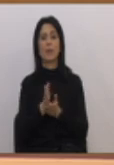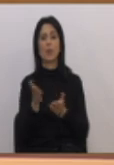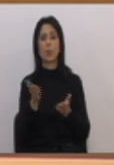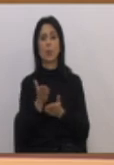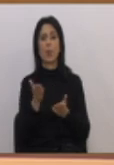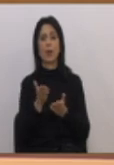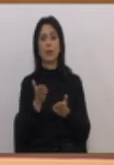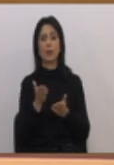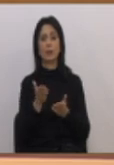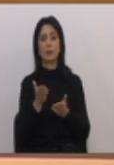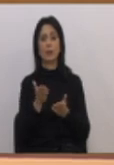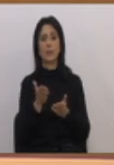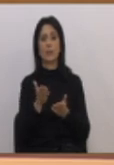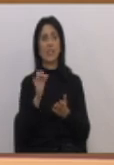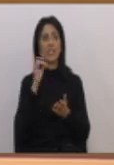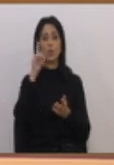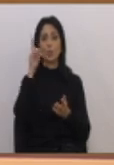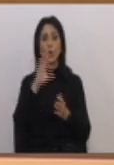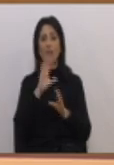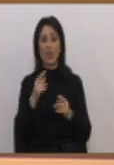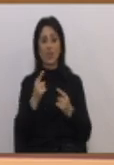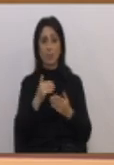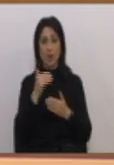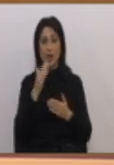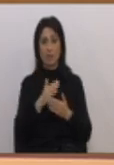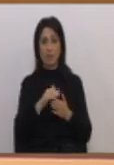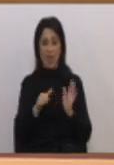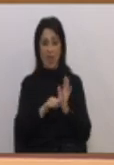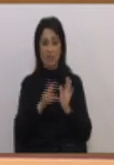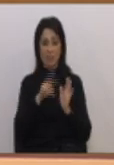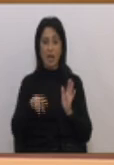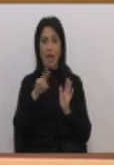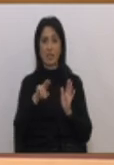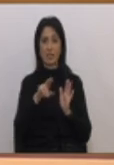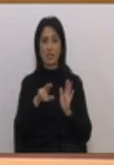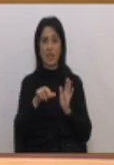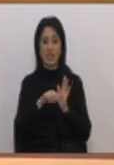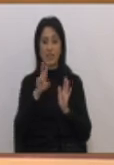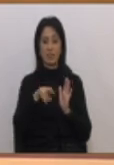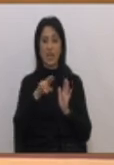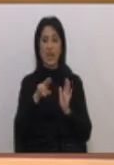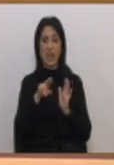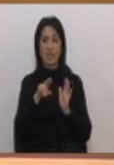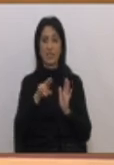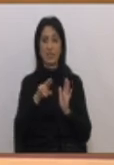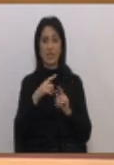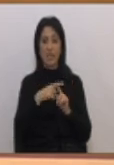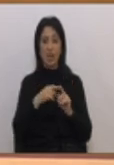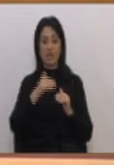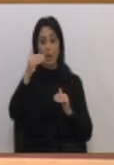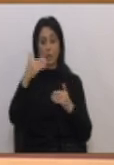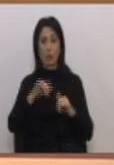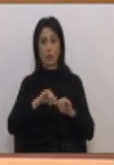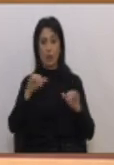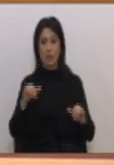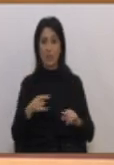romelits istoriulad ar qvelaze magali. 6 miliards 6 miliards 6 miliard nakhvramdea uko